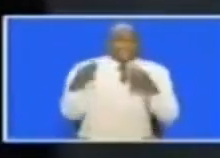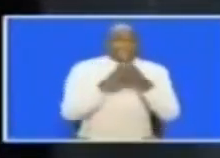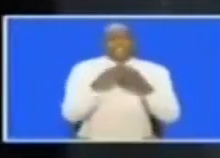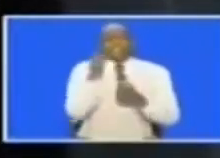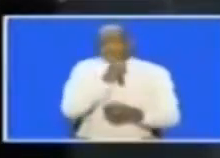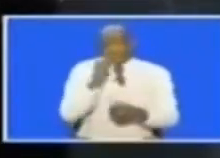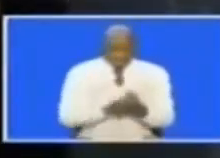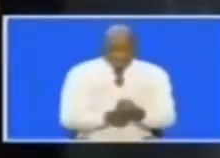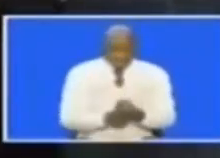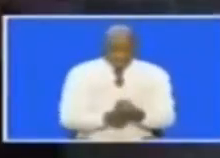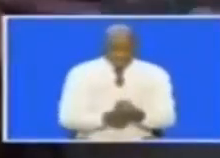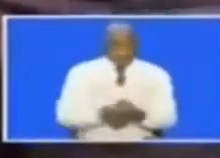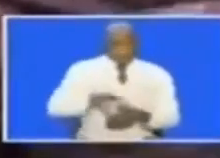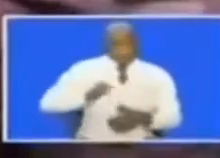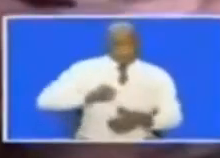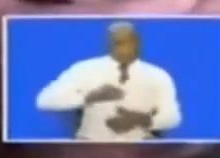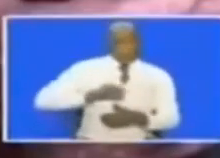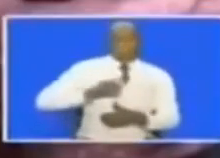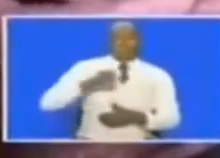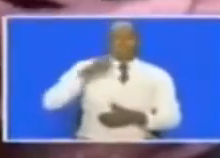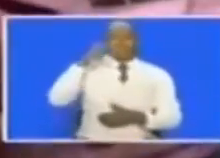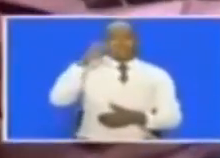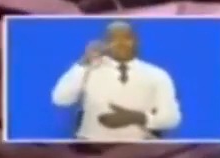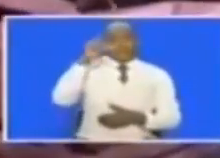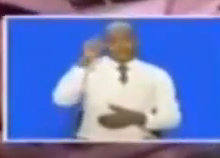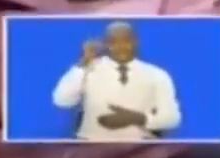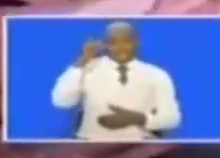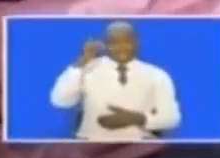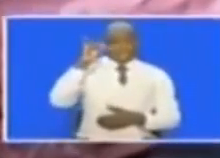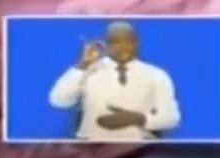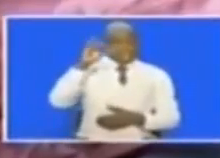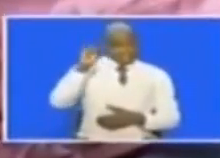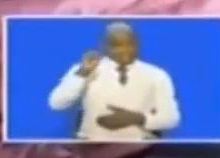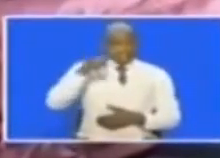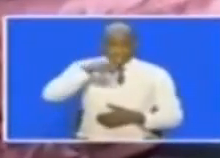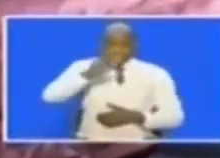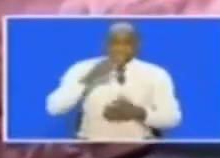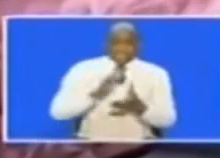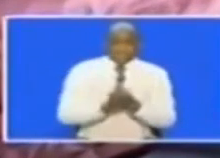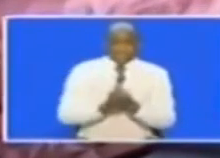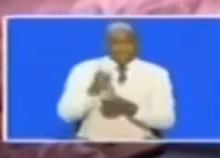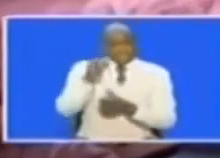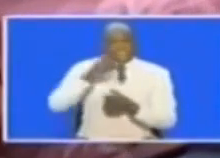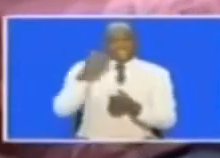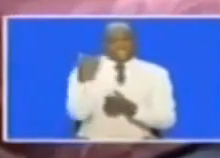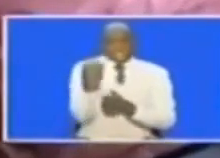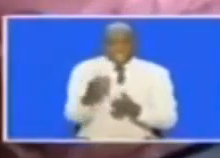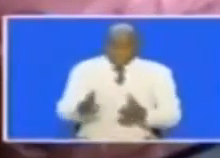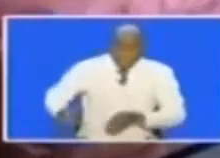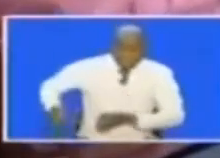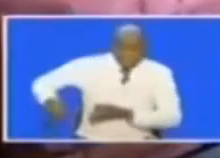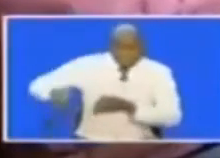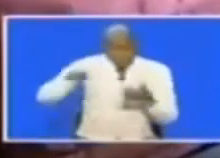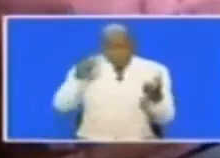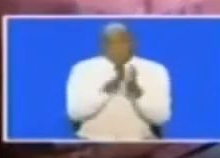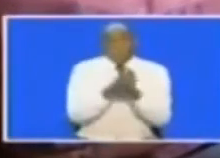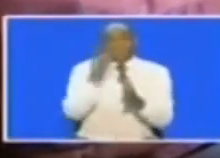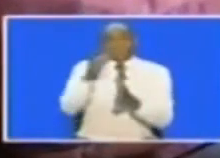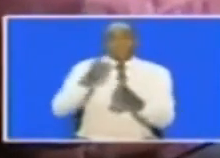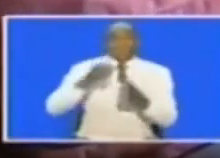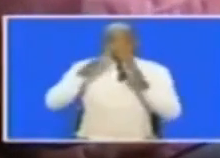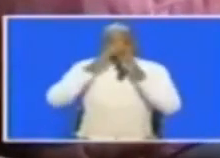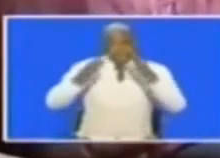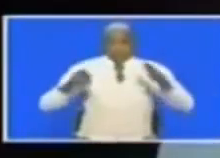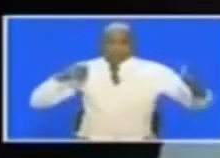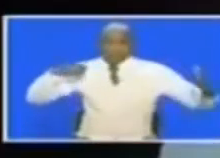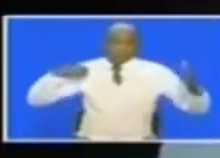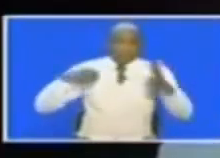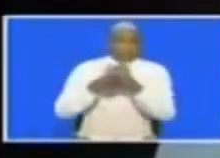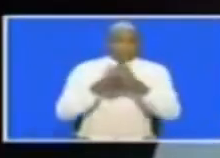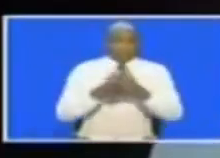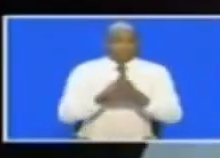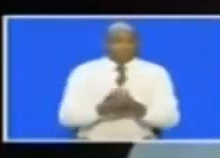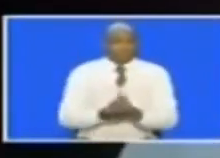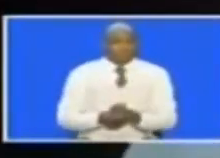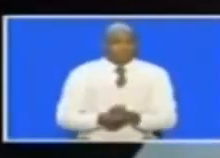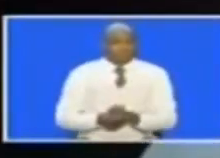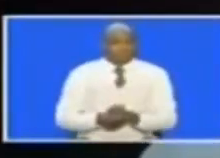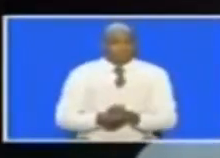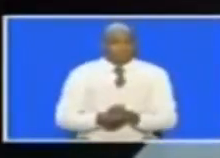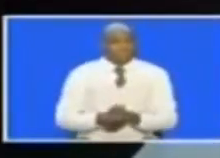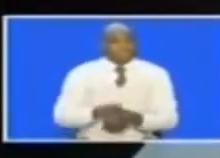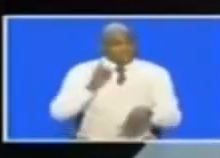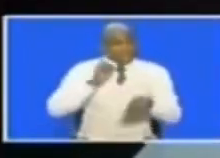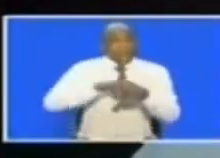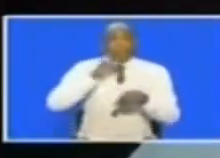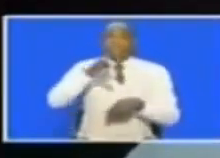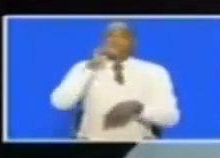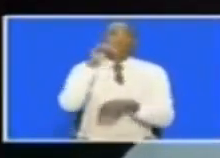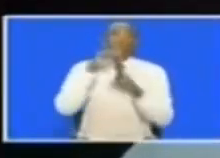8. Gladys Mayaka Onyancha anadaiwa kumchoma pajani mtoto huyo na kisha kumfungia ndani ya nyumba. Sababu